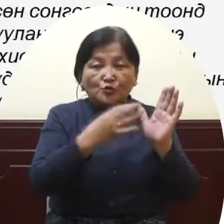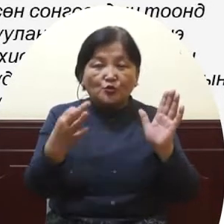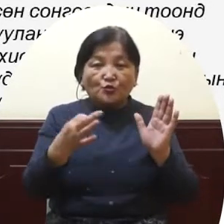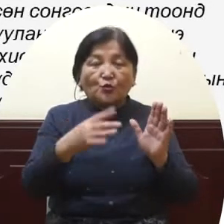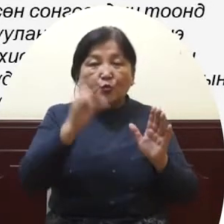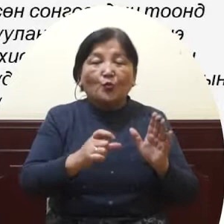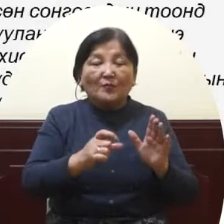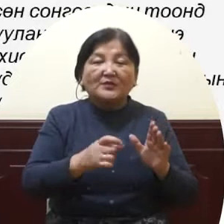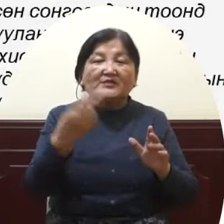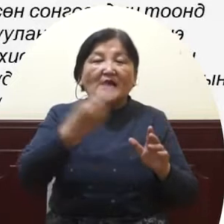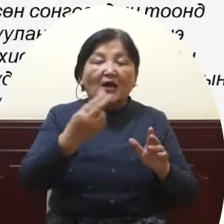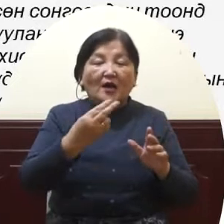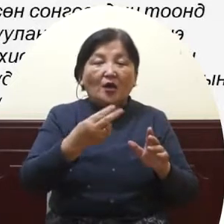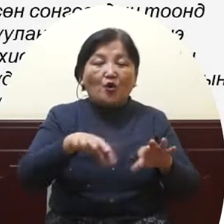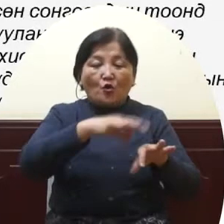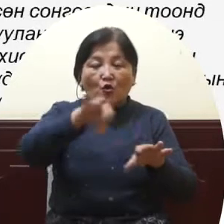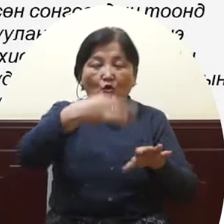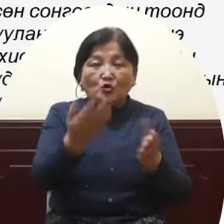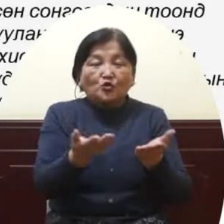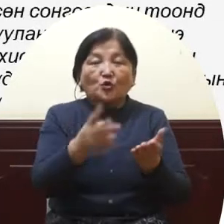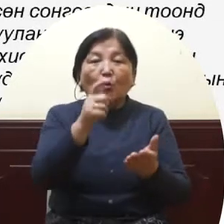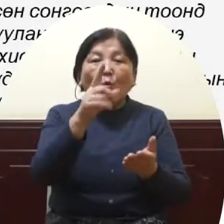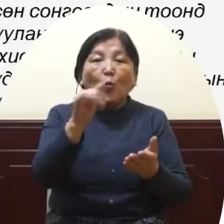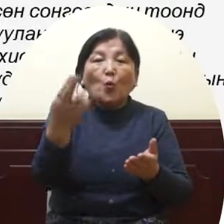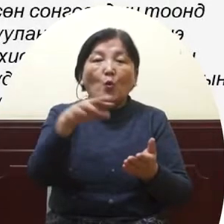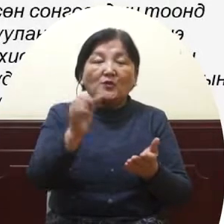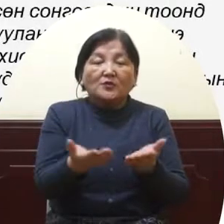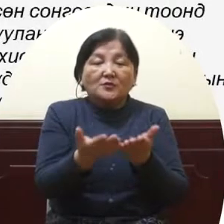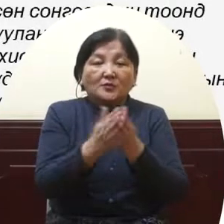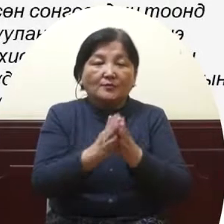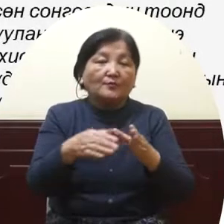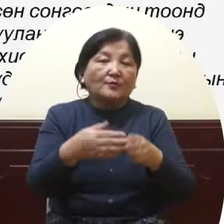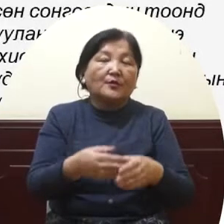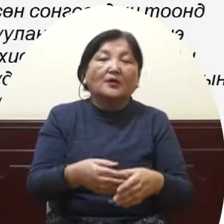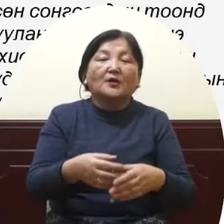9,979 сонгогч бас яг ийм сонголт хийгдсэн байна.